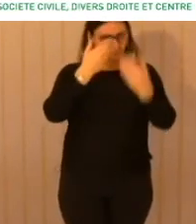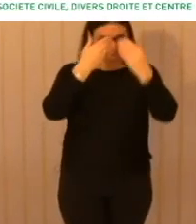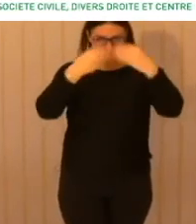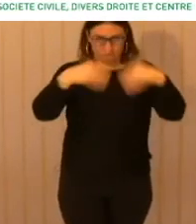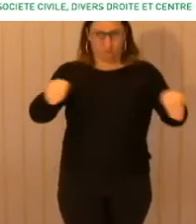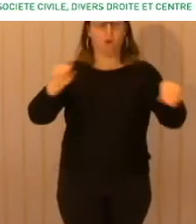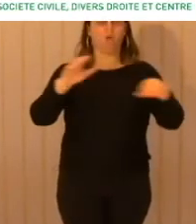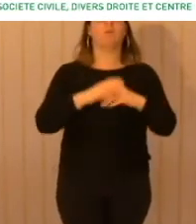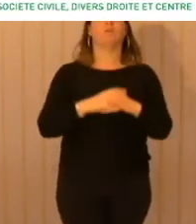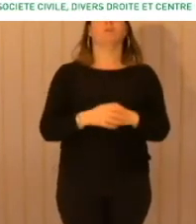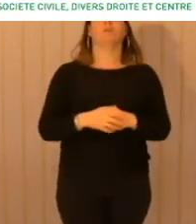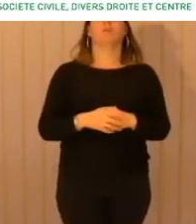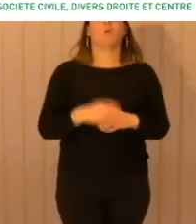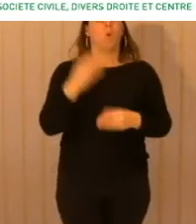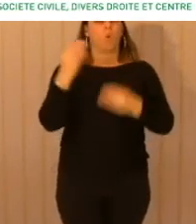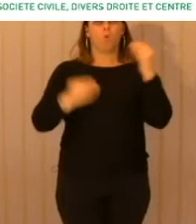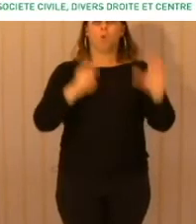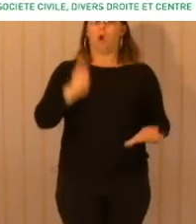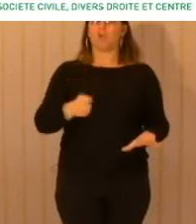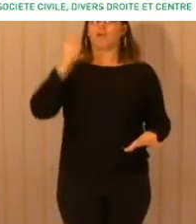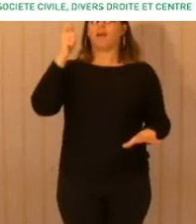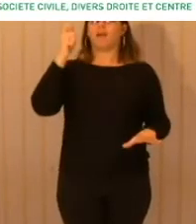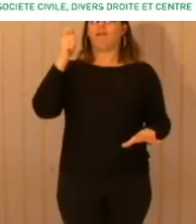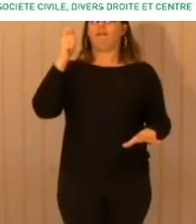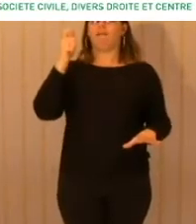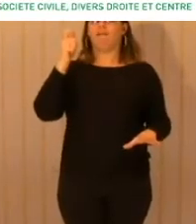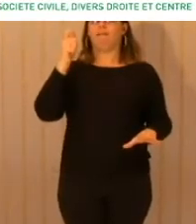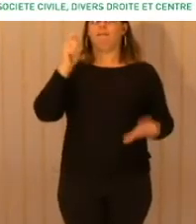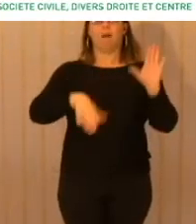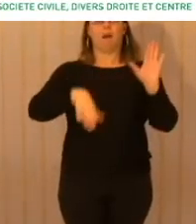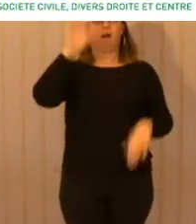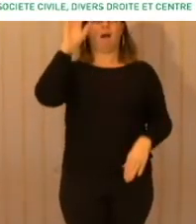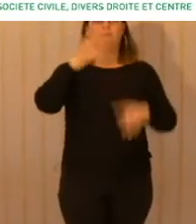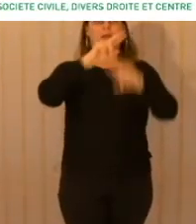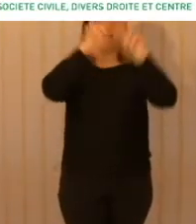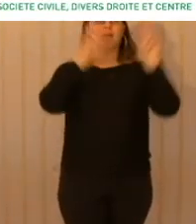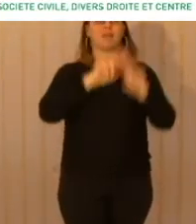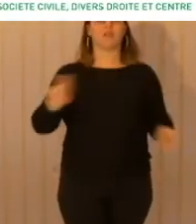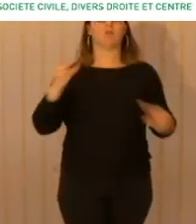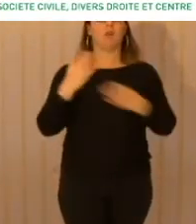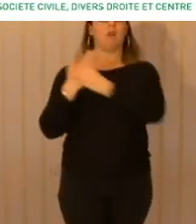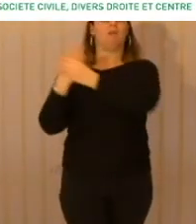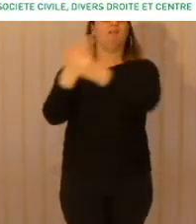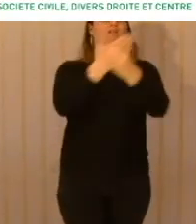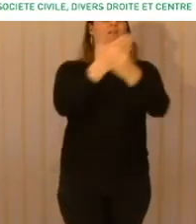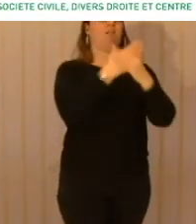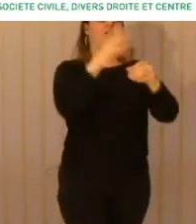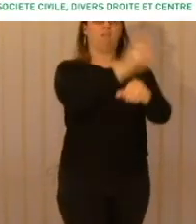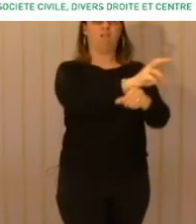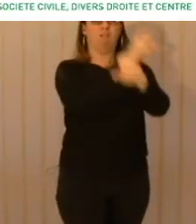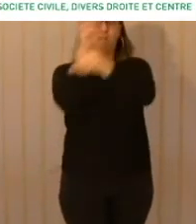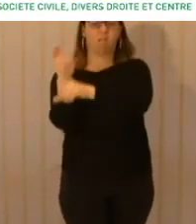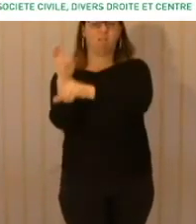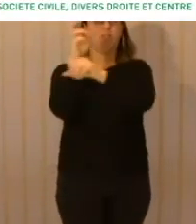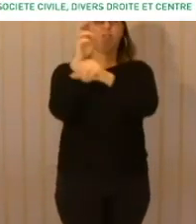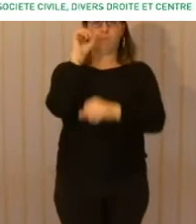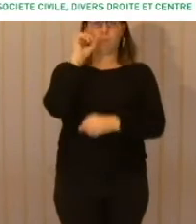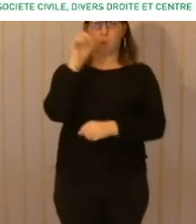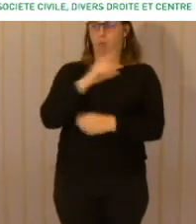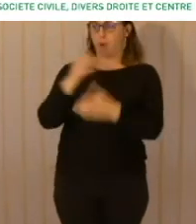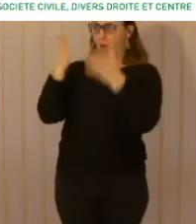mettre aux enchères, de mettre dans un appel d'offres international, le mettre à disposition, et vous, puisque vous